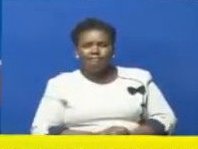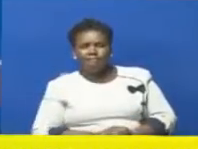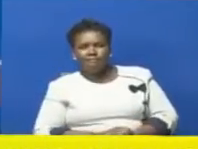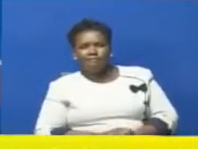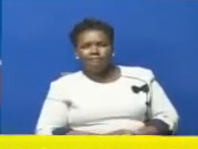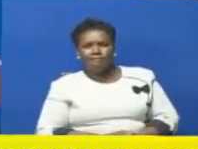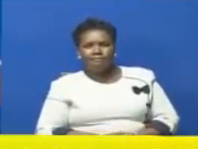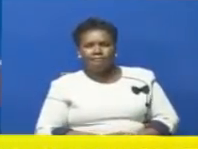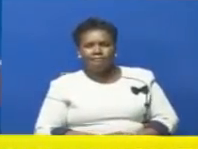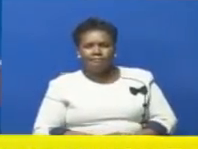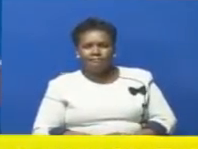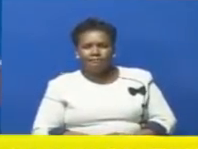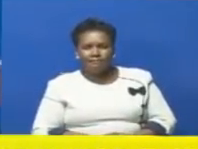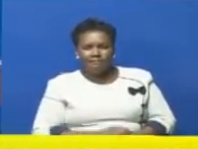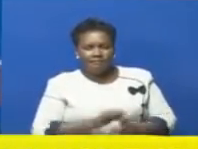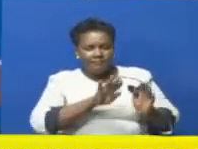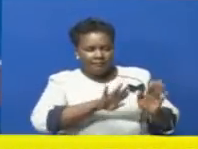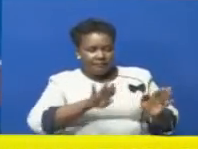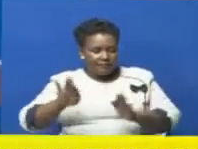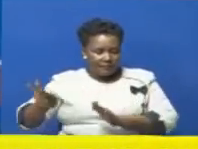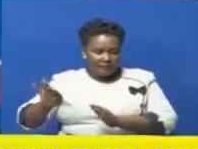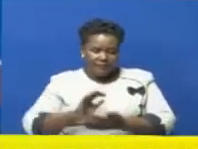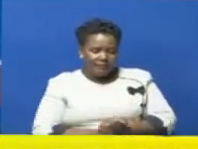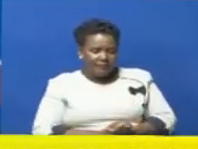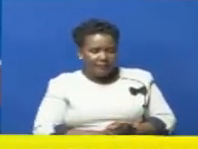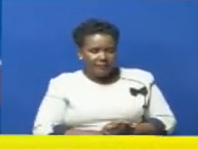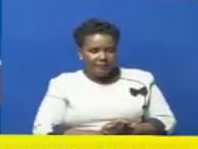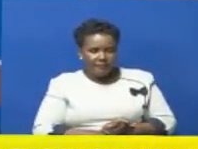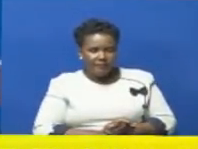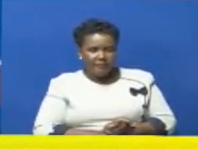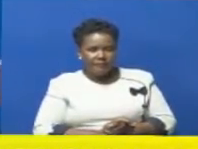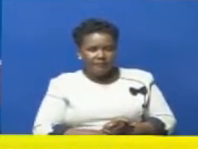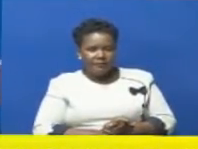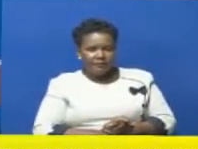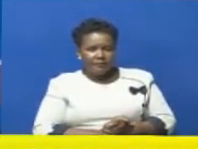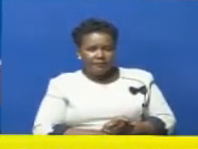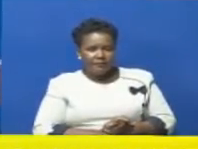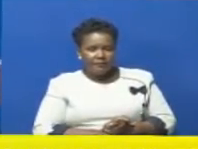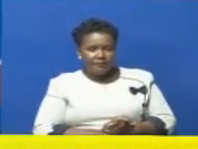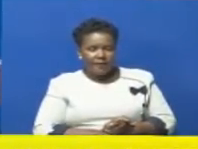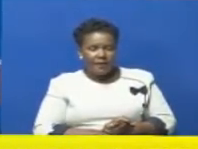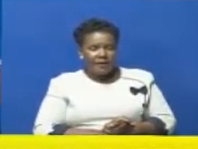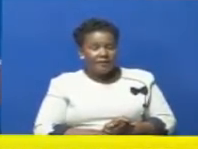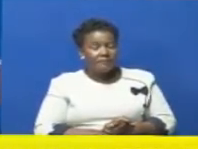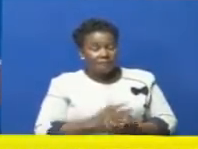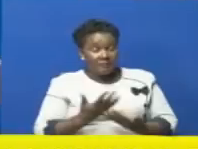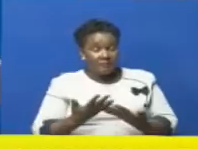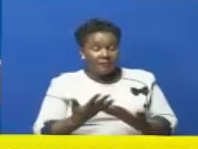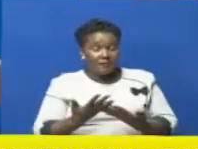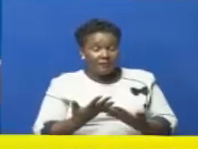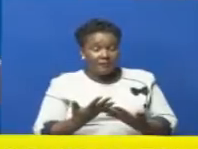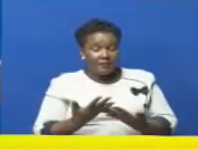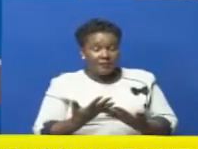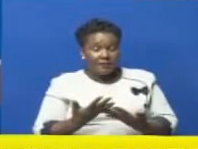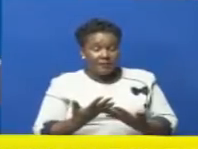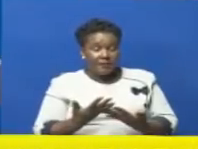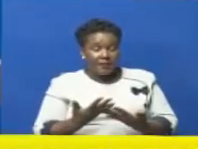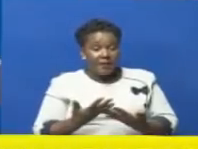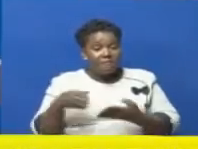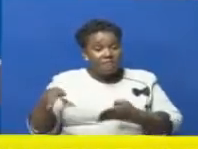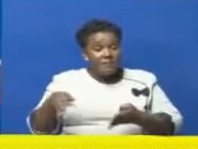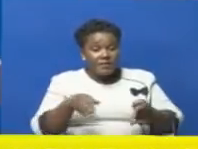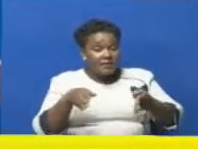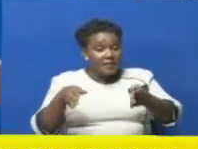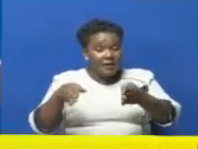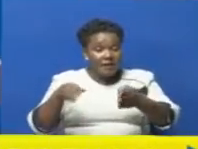tuangazie taarifa kuhusiana na wafanyabiashara ndogo ndogo, taarifa ambazo zimekuwa zikigonga sana vyombo vingi vya habari, ambapo baadhi ya mitaa iliyopo katika